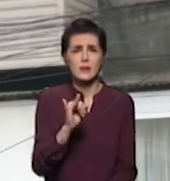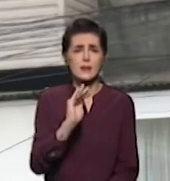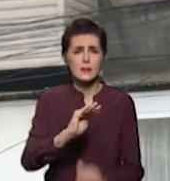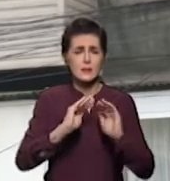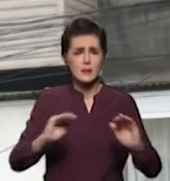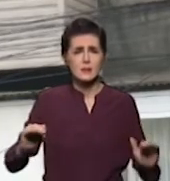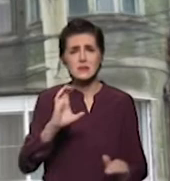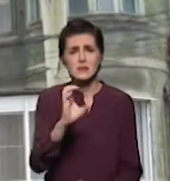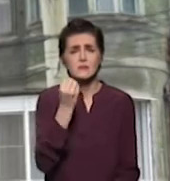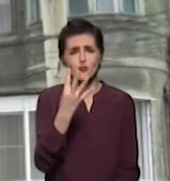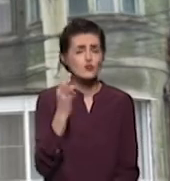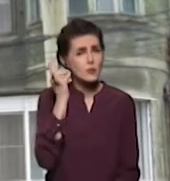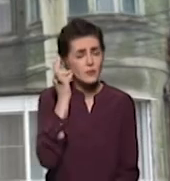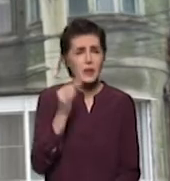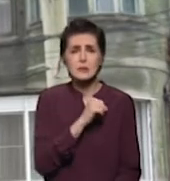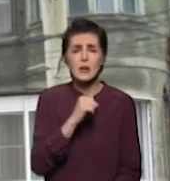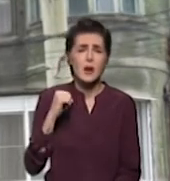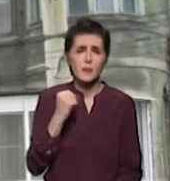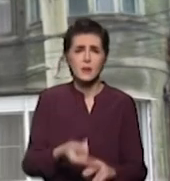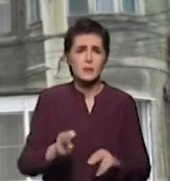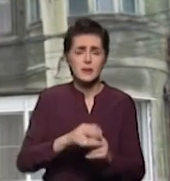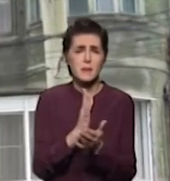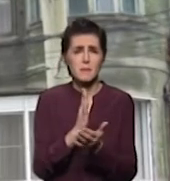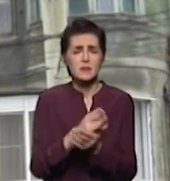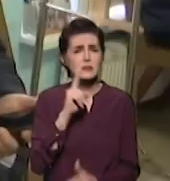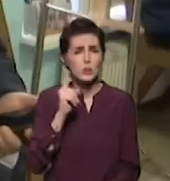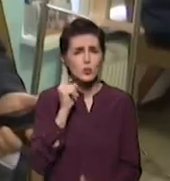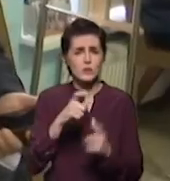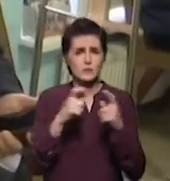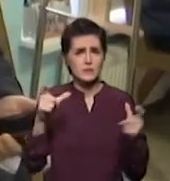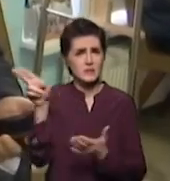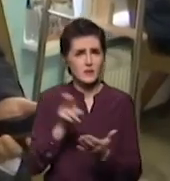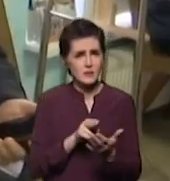підлітки від 14 років, які мають зелені ковід-сертифікати.